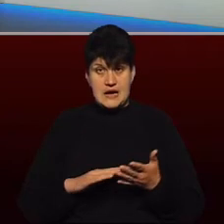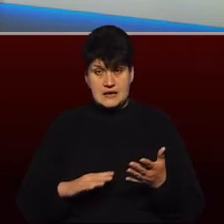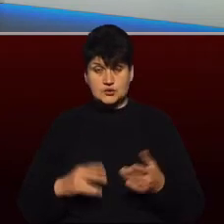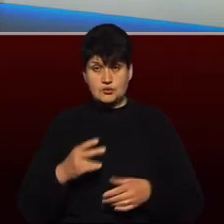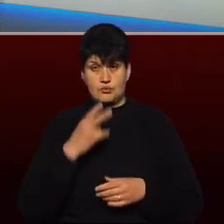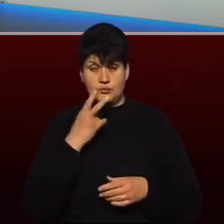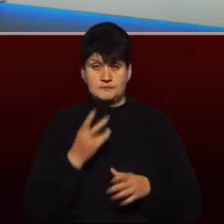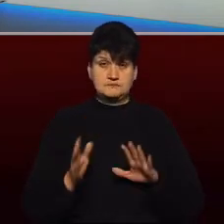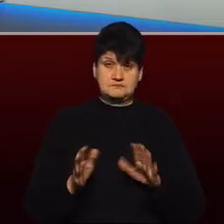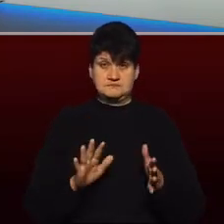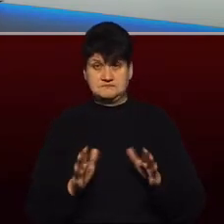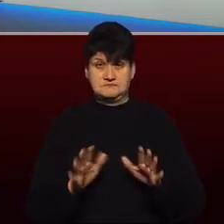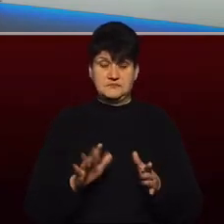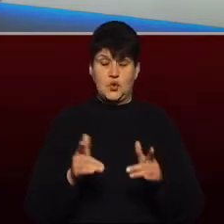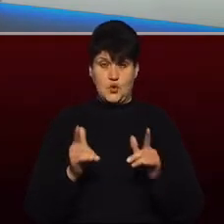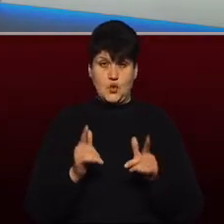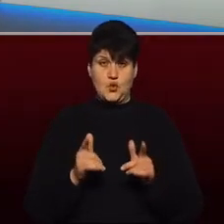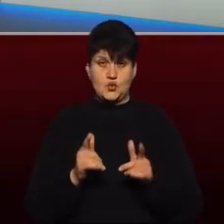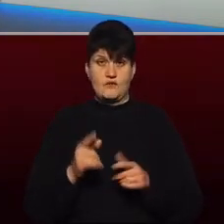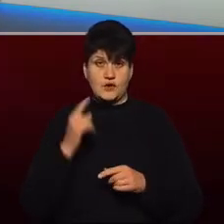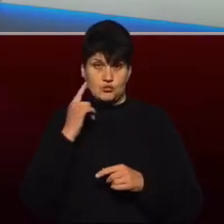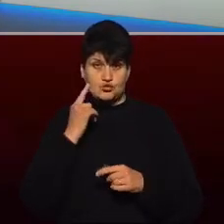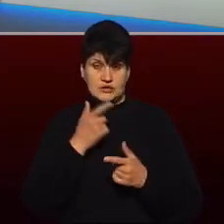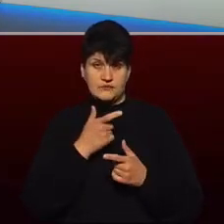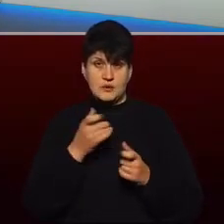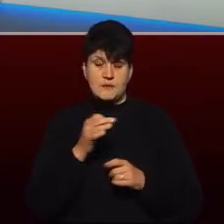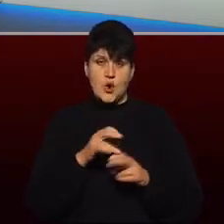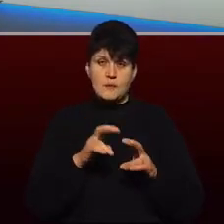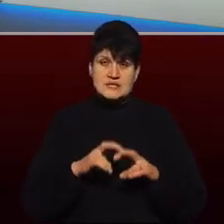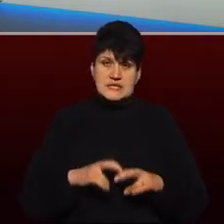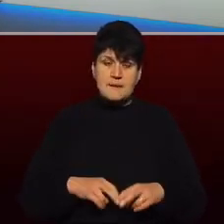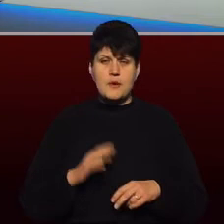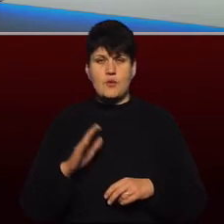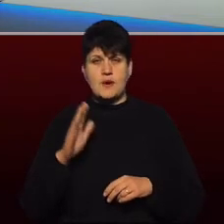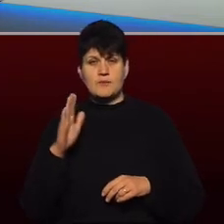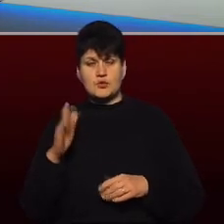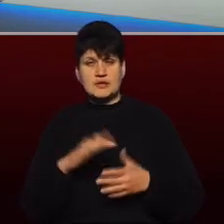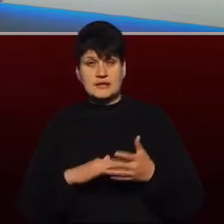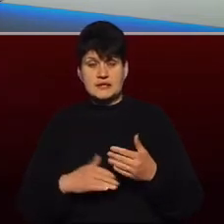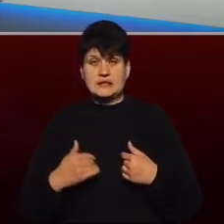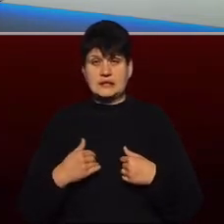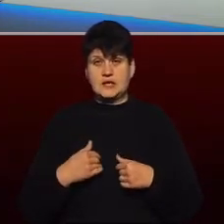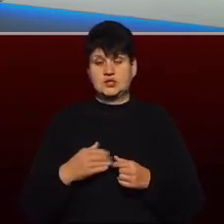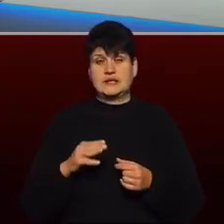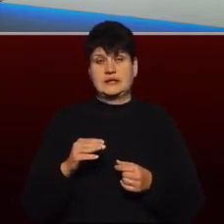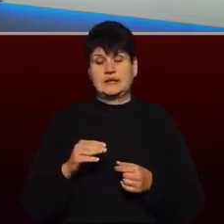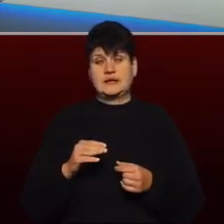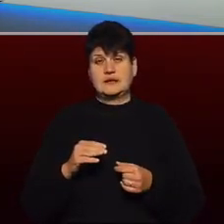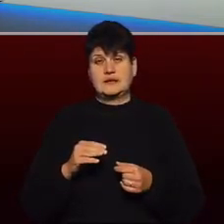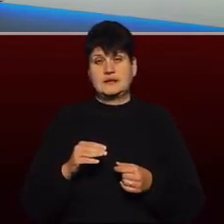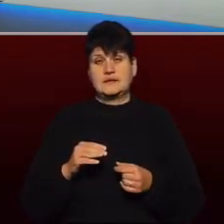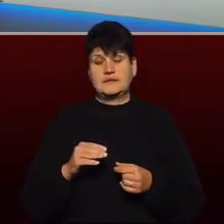більш-менш готовий до почути інформацію про обстеження, про майбутнє, далі нашу тактику,